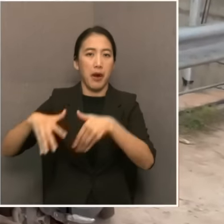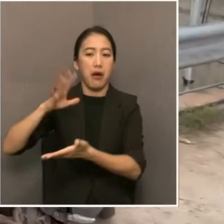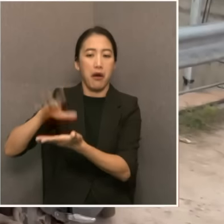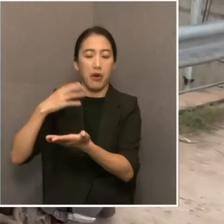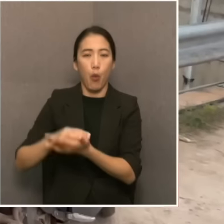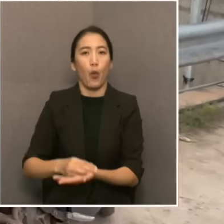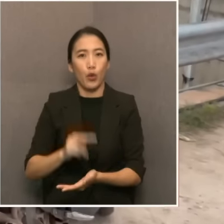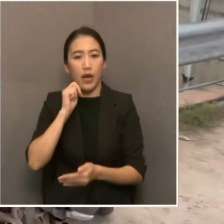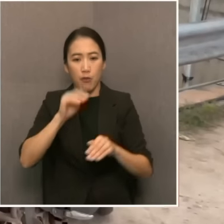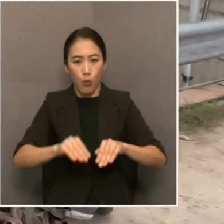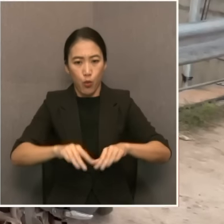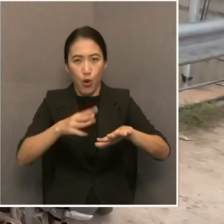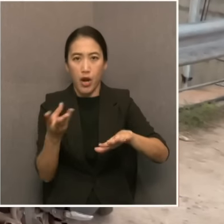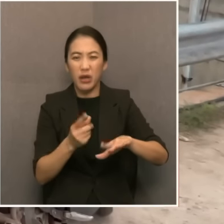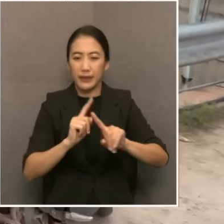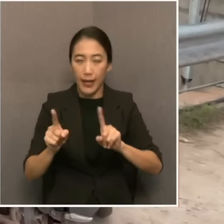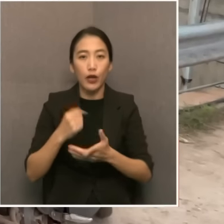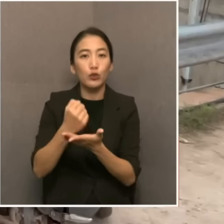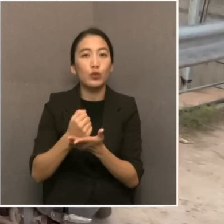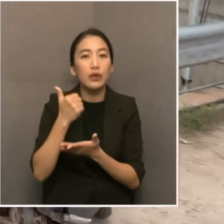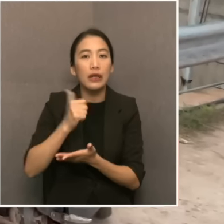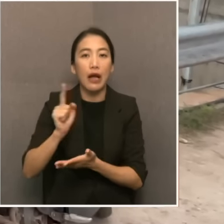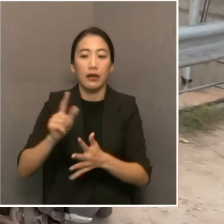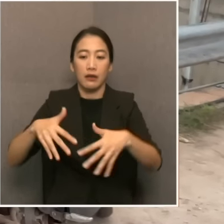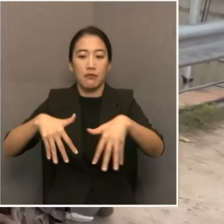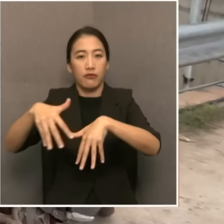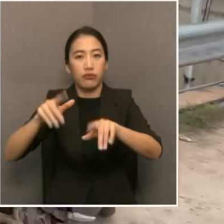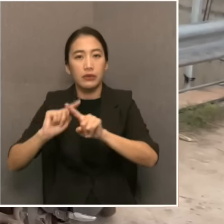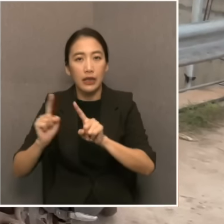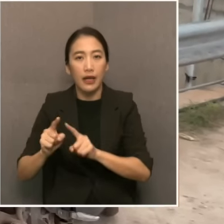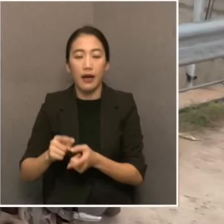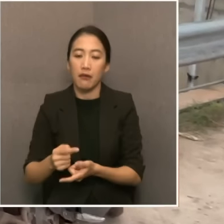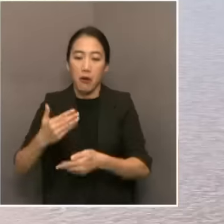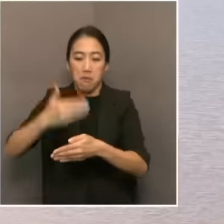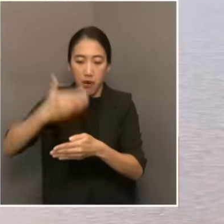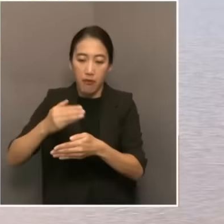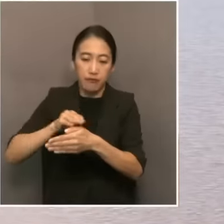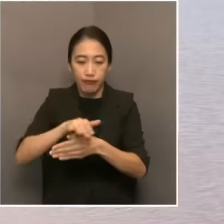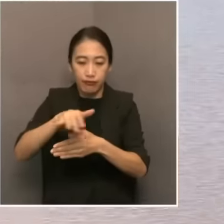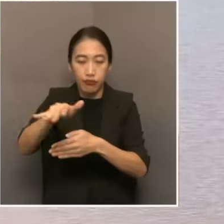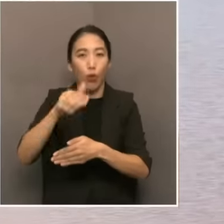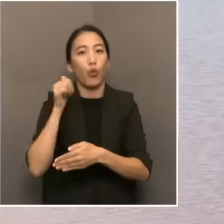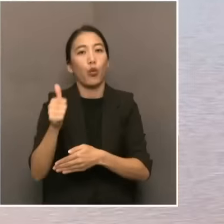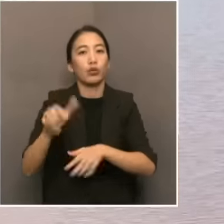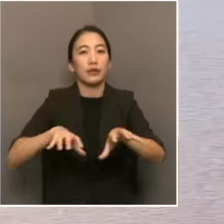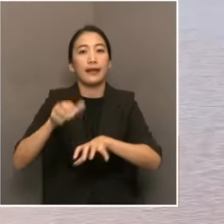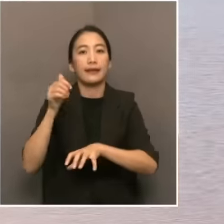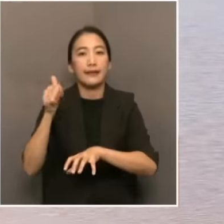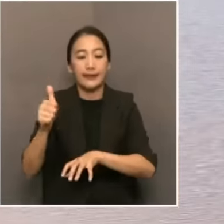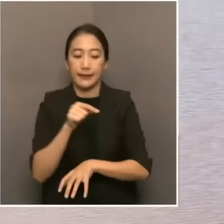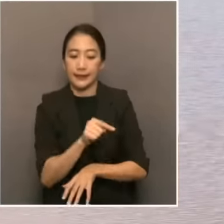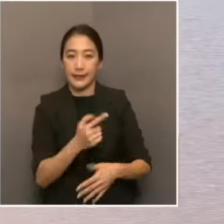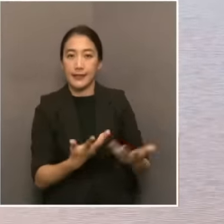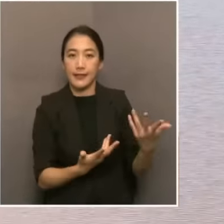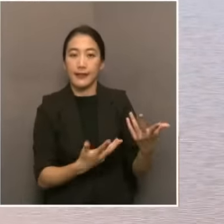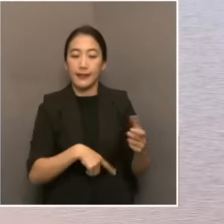ได้ดีสามารถระบายน้ำออกเพื่อรองรับปริมาณน้ำฝนที่ตกลงมาทำให้ไม่เกิดน้ำท่วมพื้นที่การเกษตรของชาวบ้านค่ะ